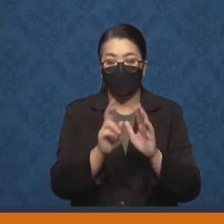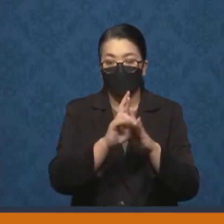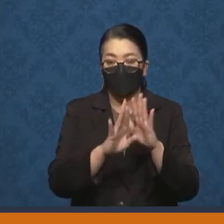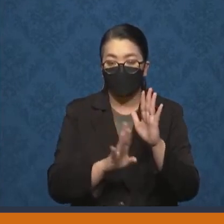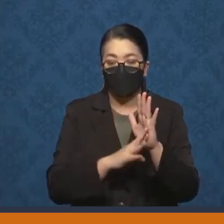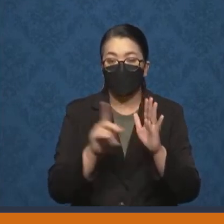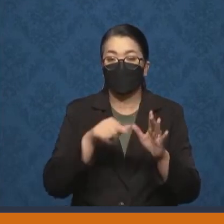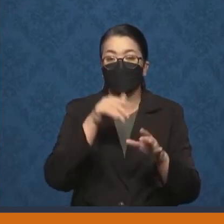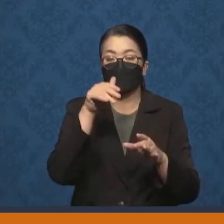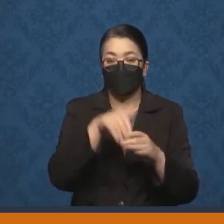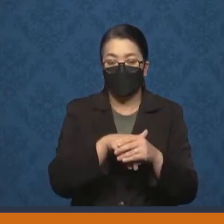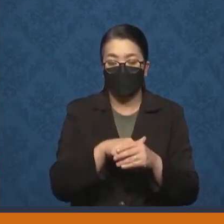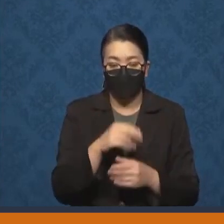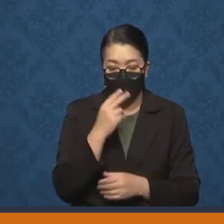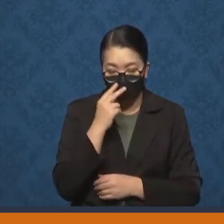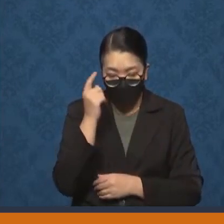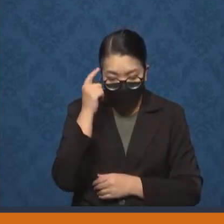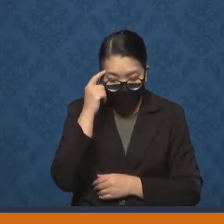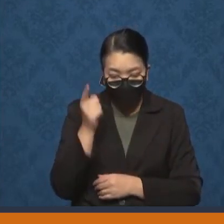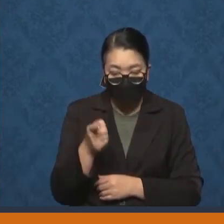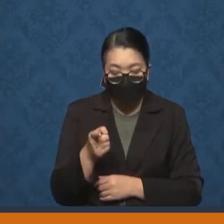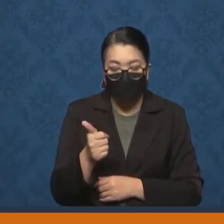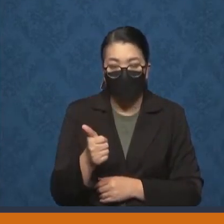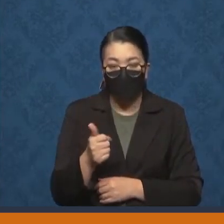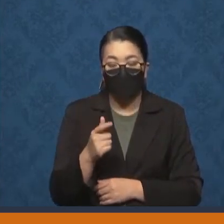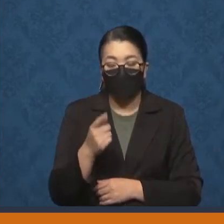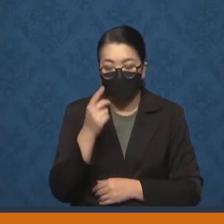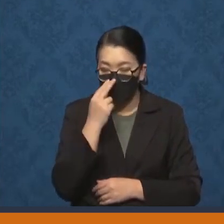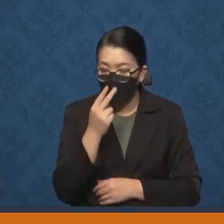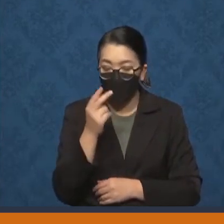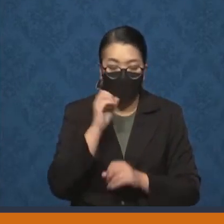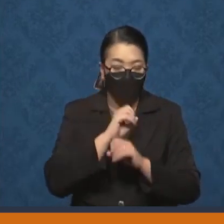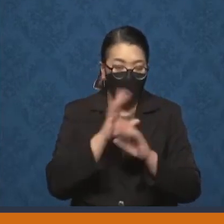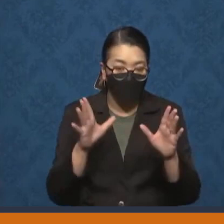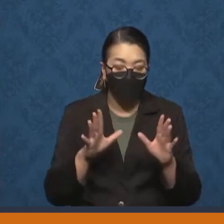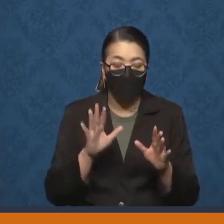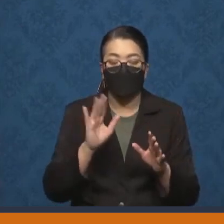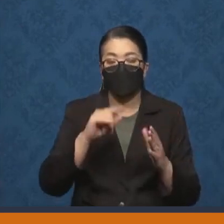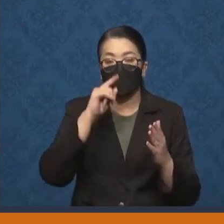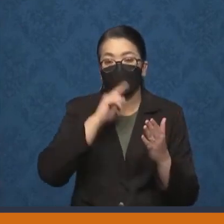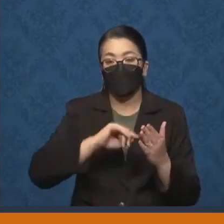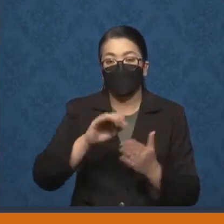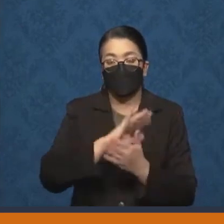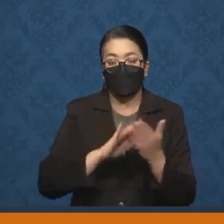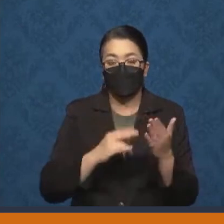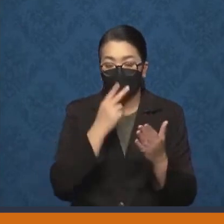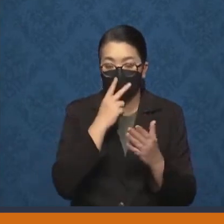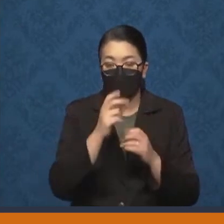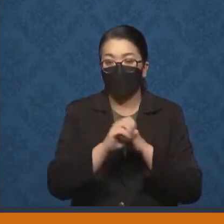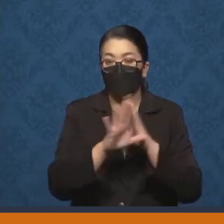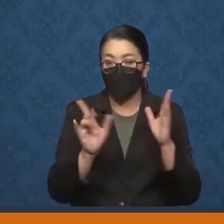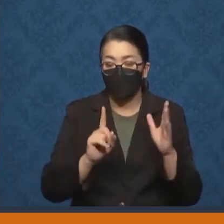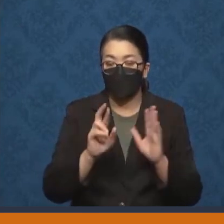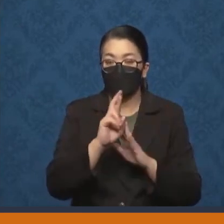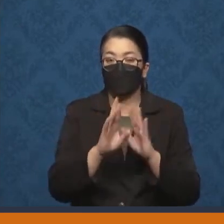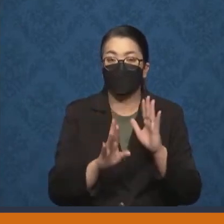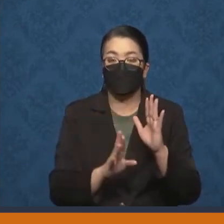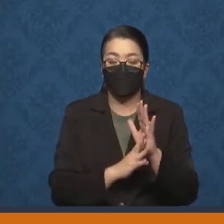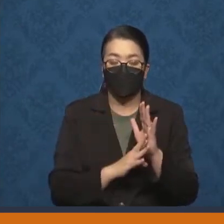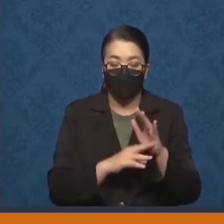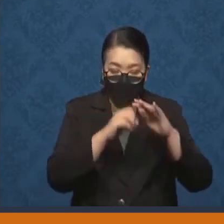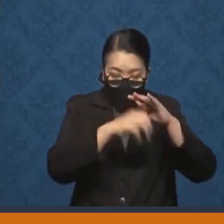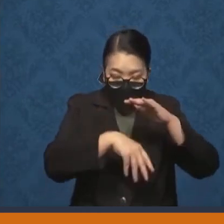งที่ได้พิสูจน์ให้พวกเราเห็นในหน้าประวัติศาสตร์ทางการเมืองของประเทศไทยที่ผ่านมาแล้วว่าเป็นระบบที่มีช่องโห